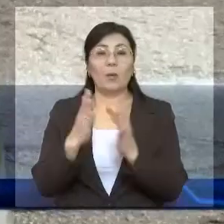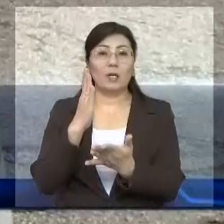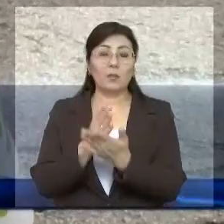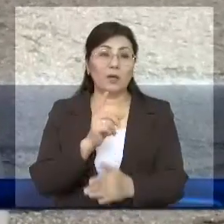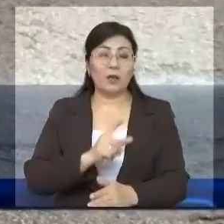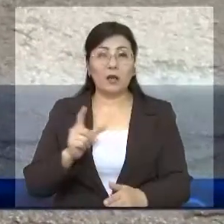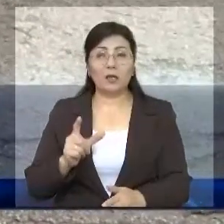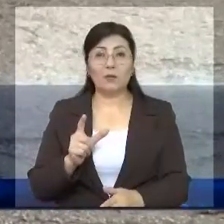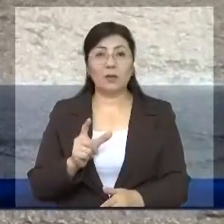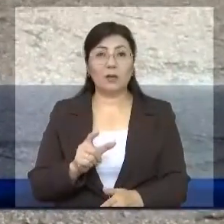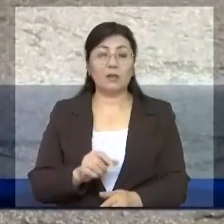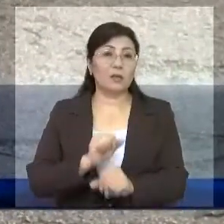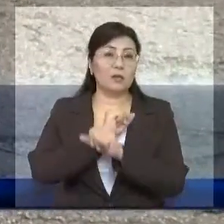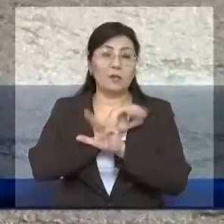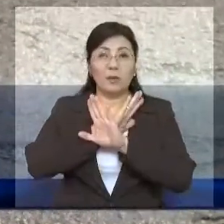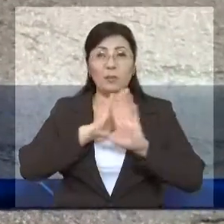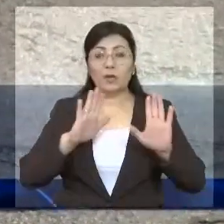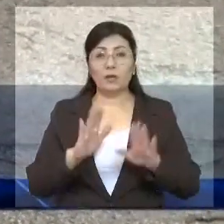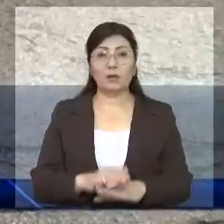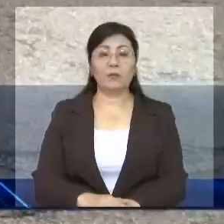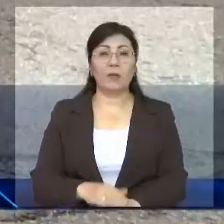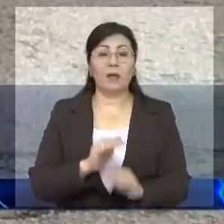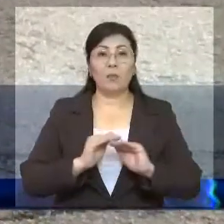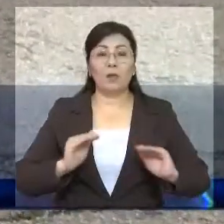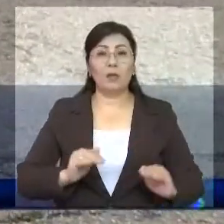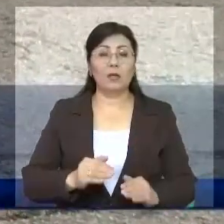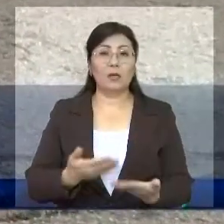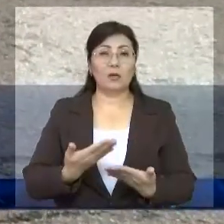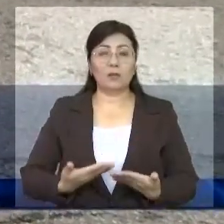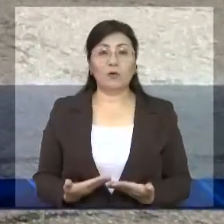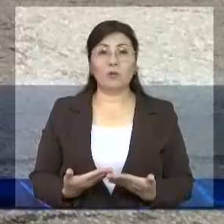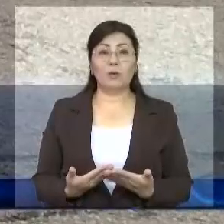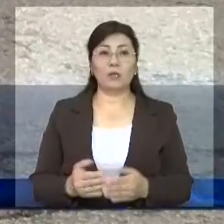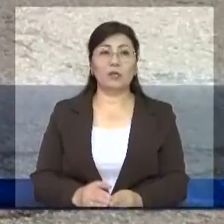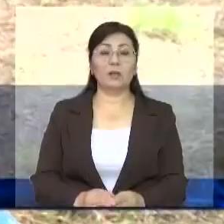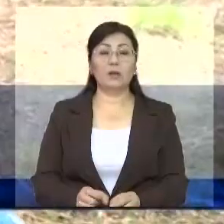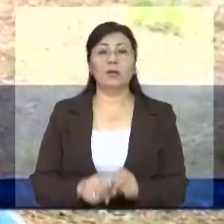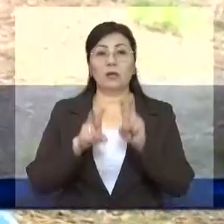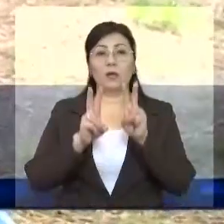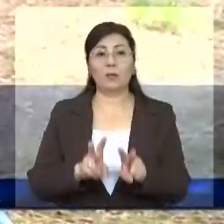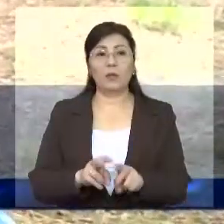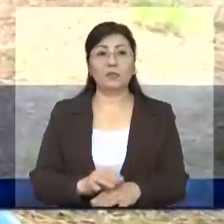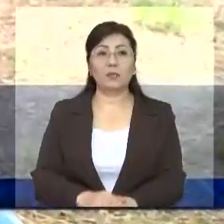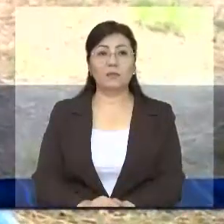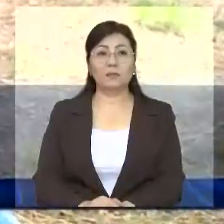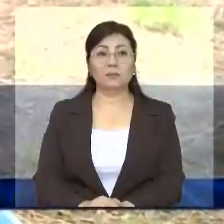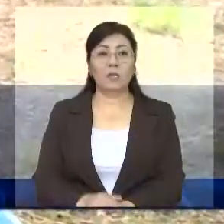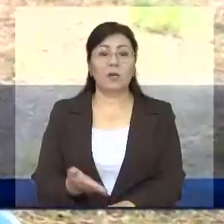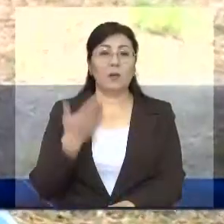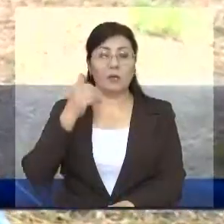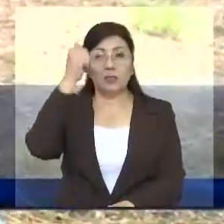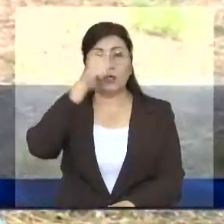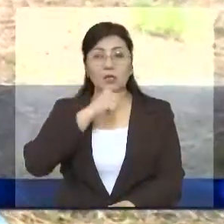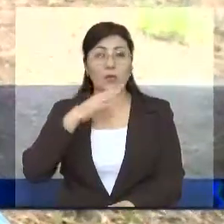мезгілінде балалар көп барады. Сондықтан да балалардың өміріне ол апасын деп ойлаймын. Несколько лет назад. Бірнеше жыл